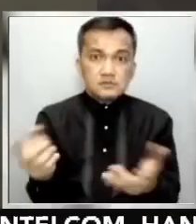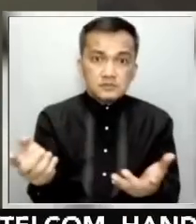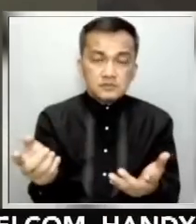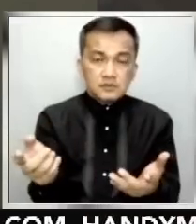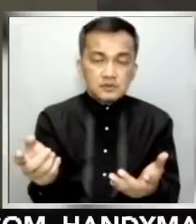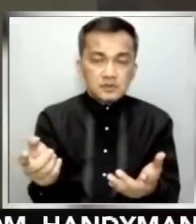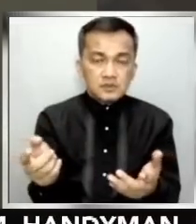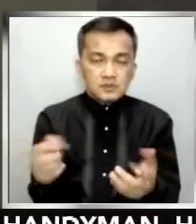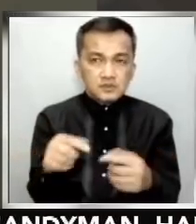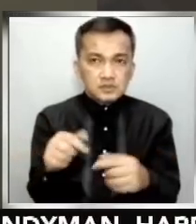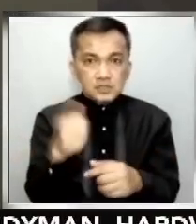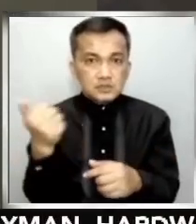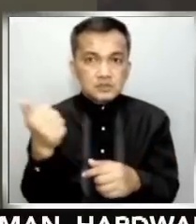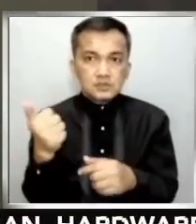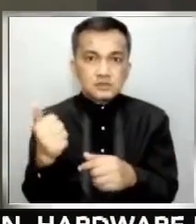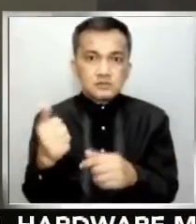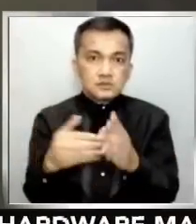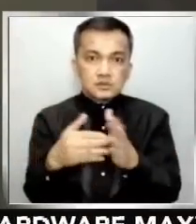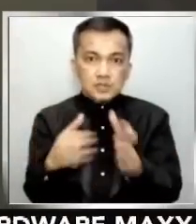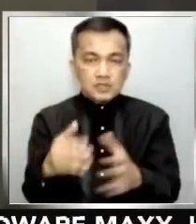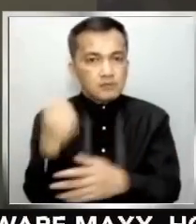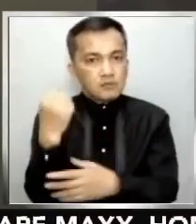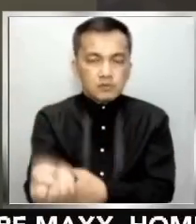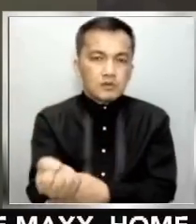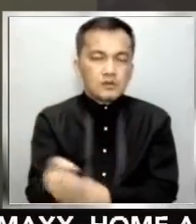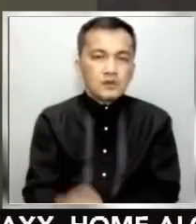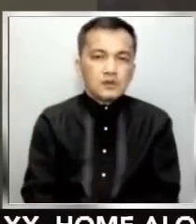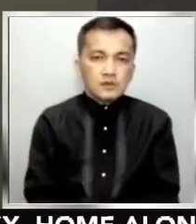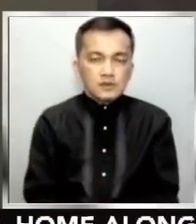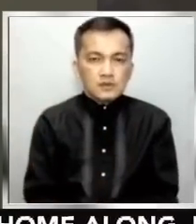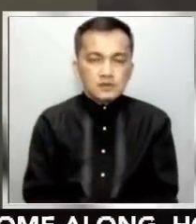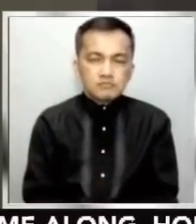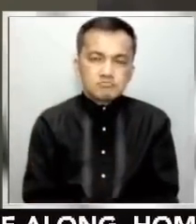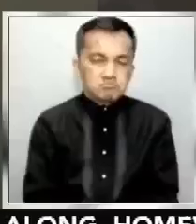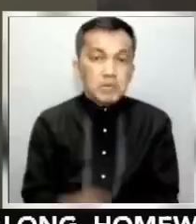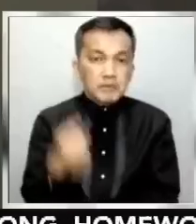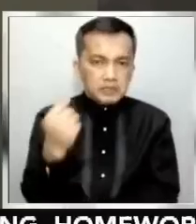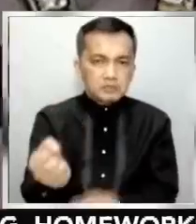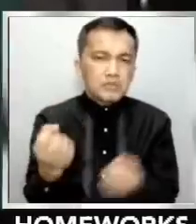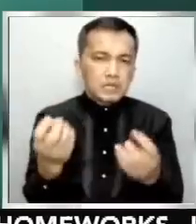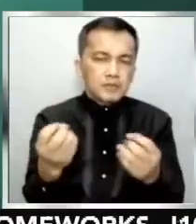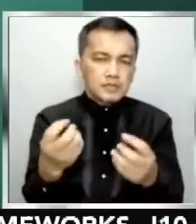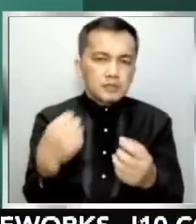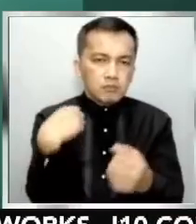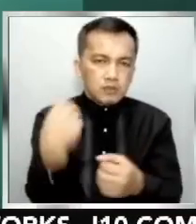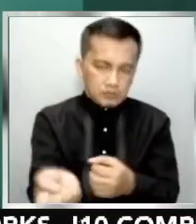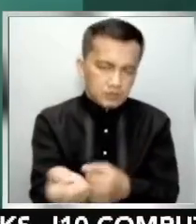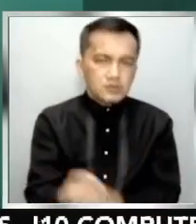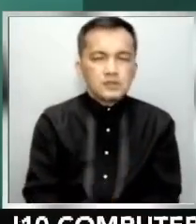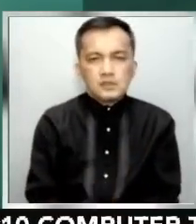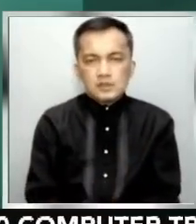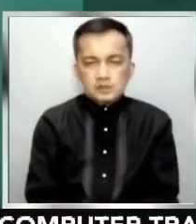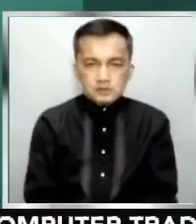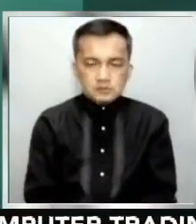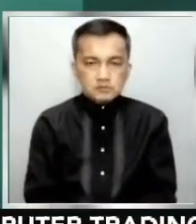mga estudyante. Yung nahihimatay na po, marami na pong nahihimatay doon. Umabot na